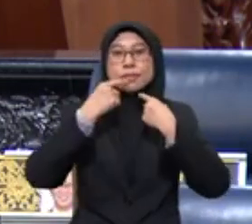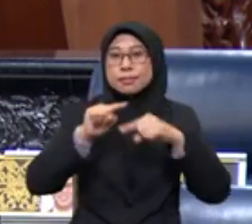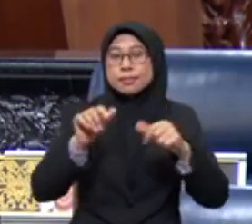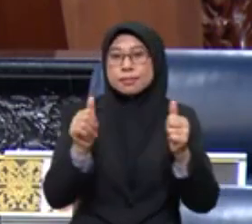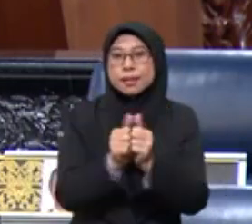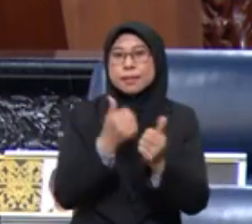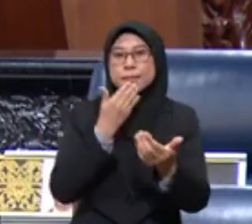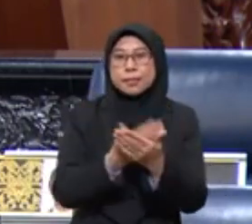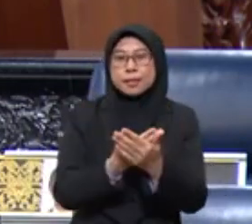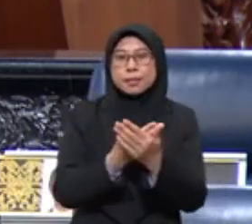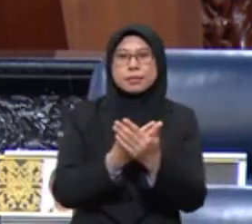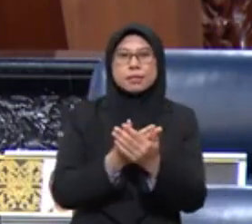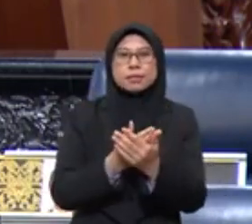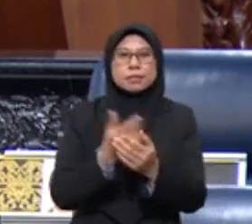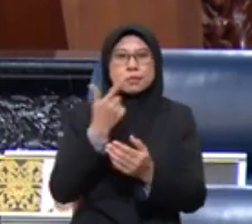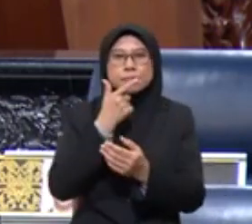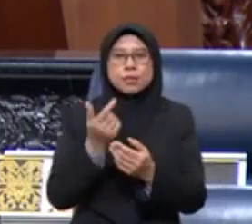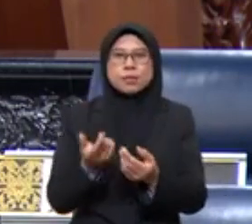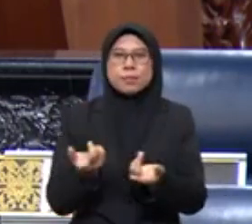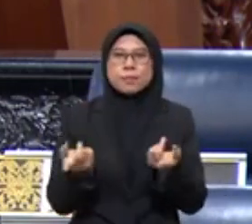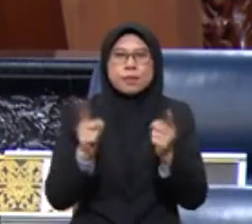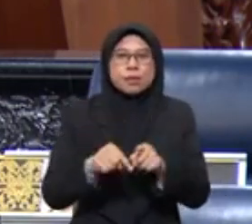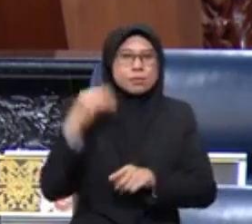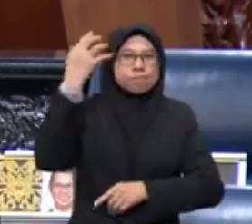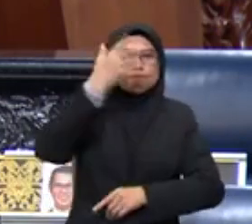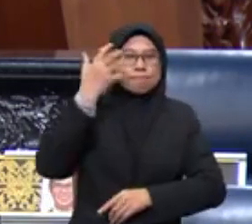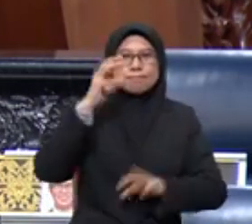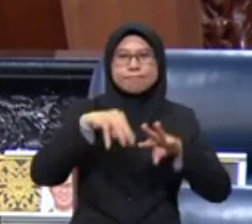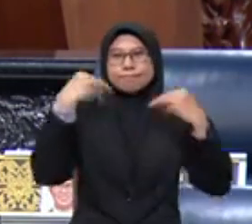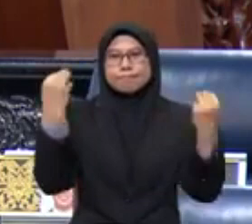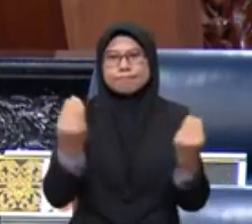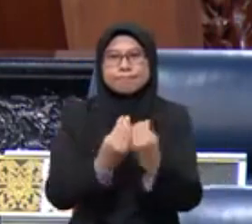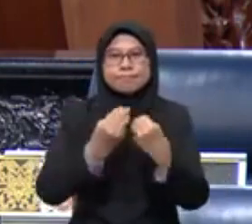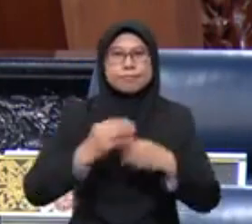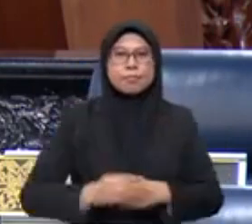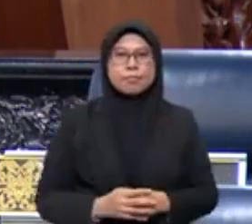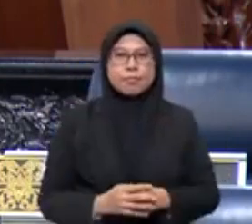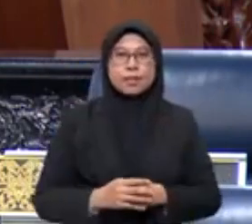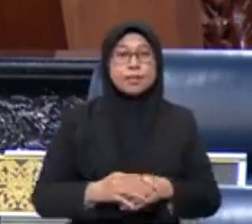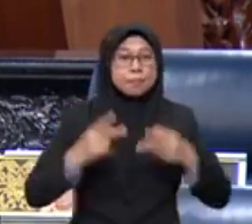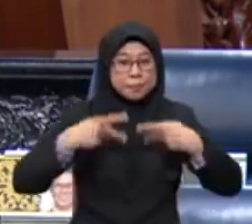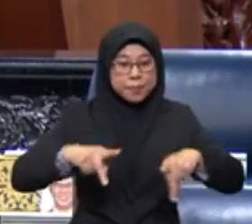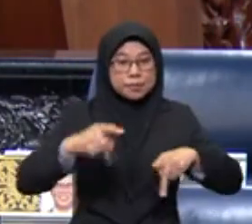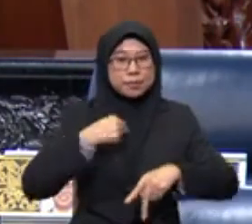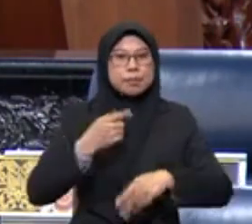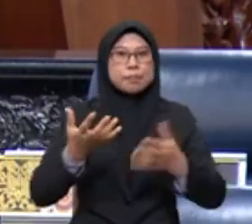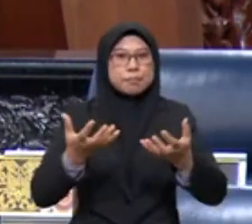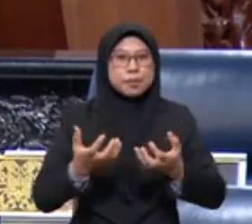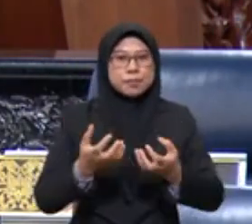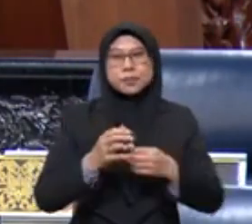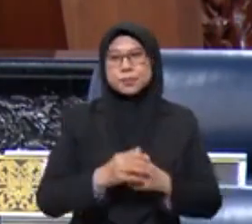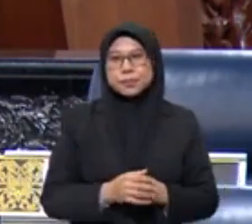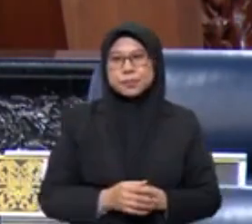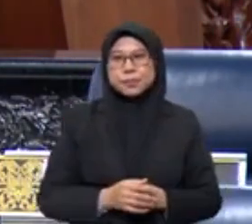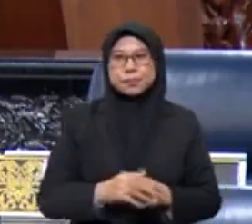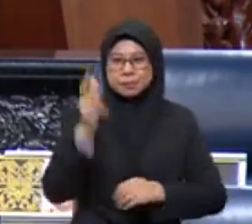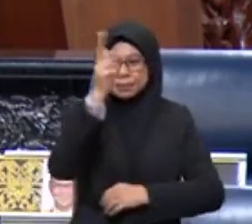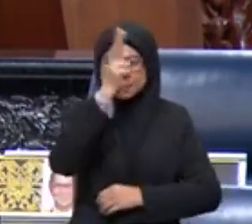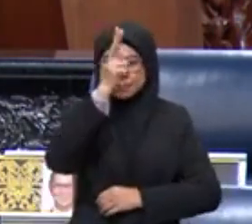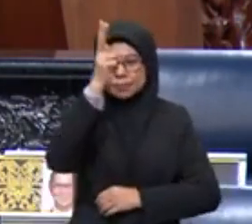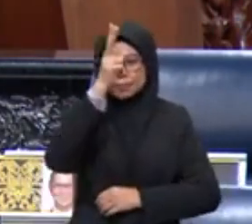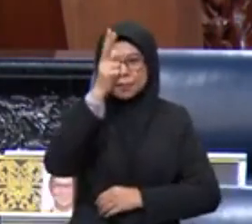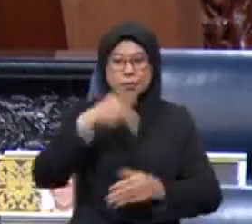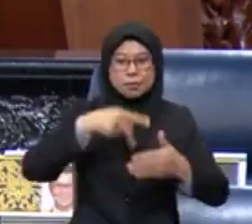dengan sebaiknya supaya tidak timbul kekeliruan dalam kalangan masyarakat. Pada kesempatan ini, saya juga ingin menyeru kepada kerajaan